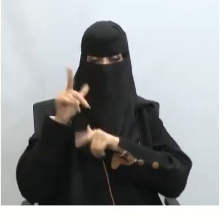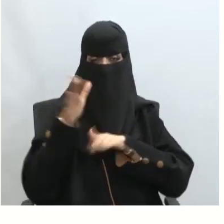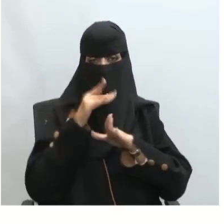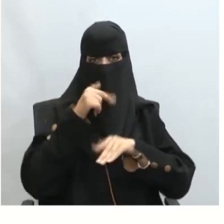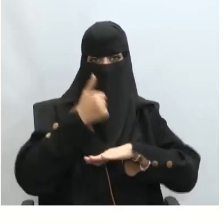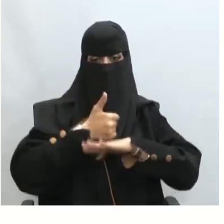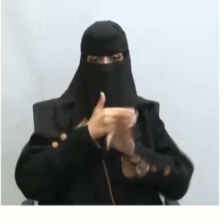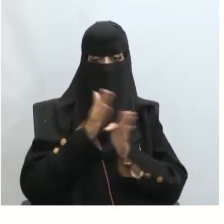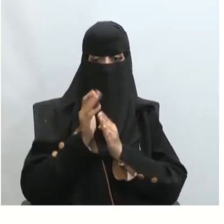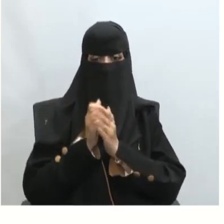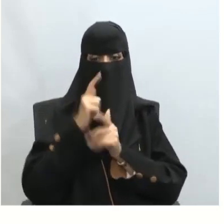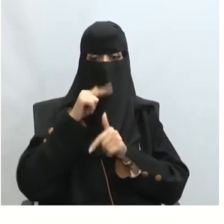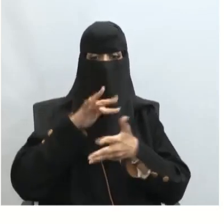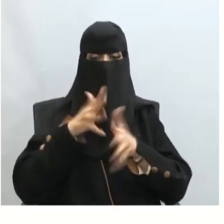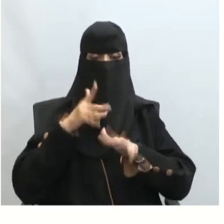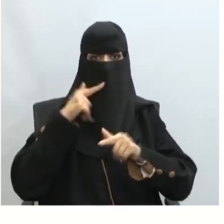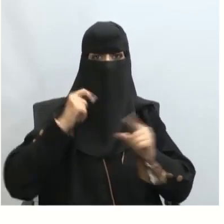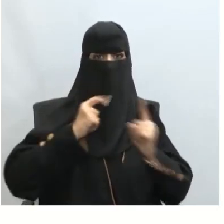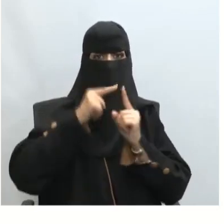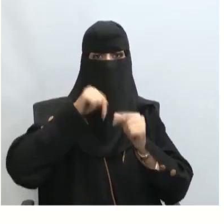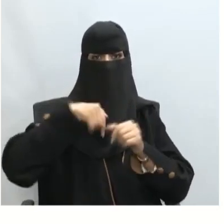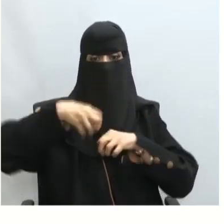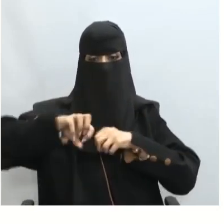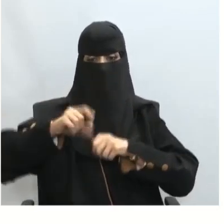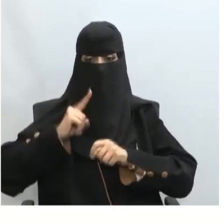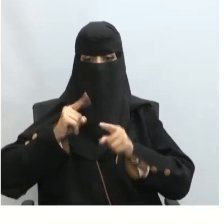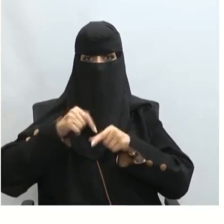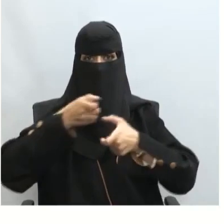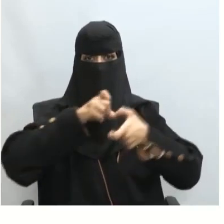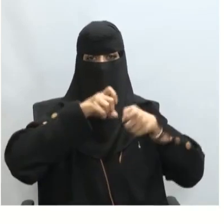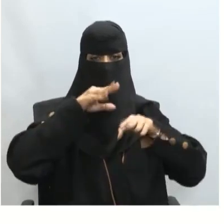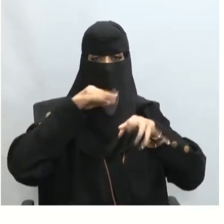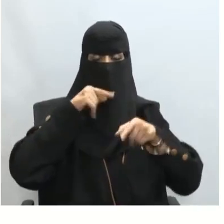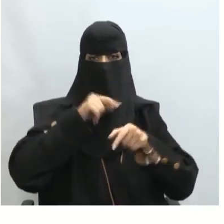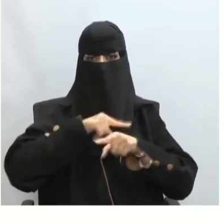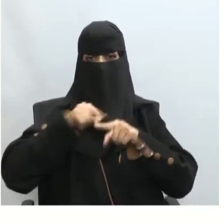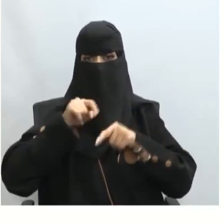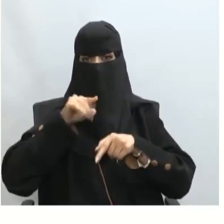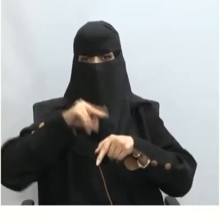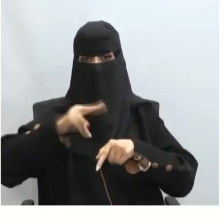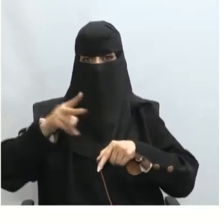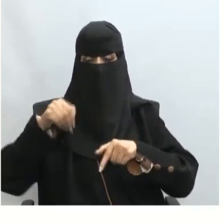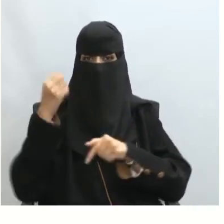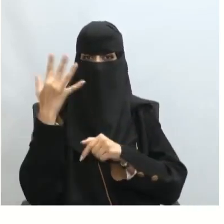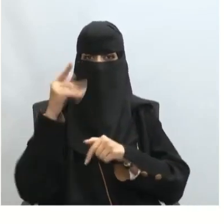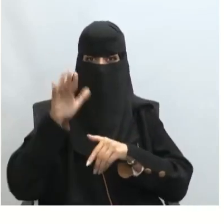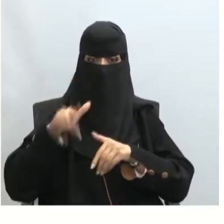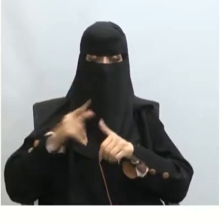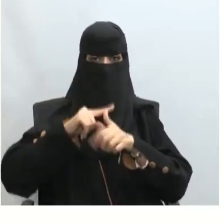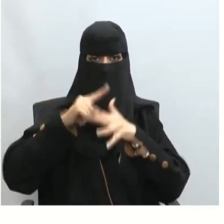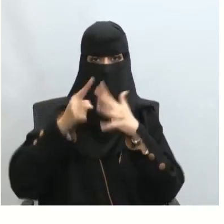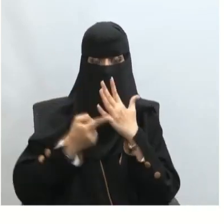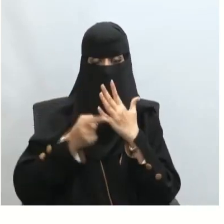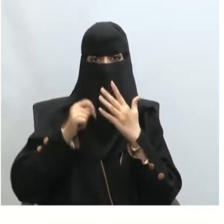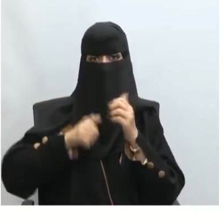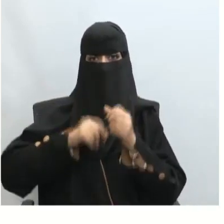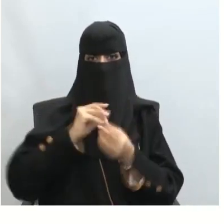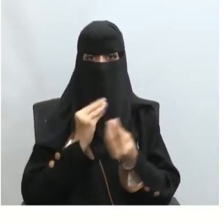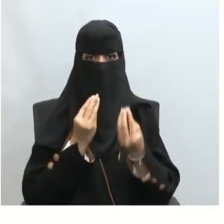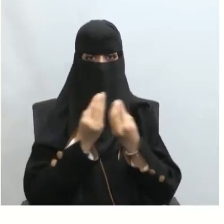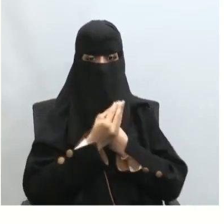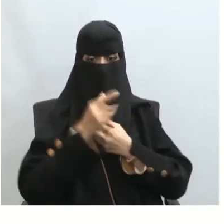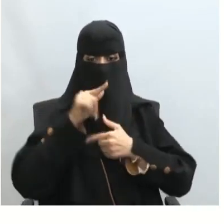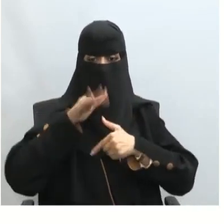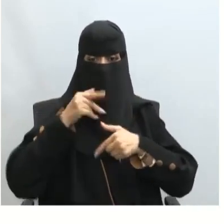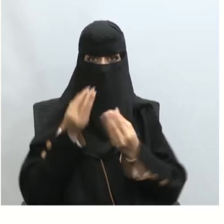الرئيسه بالنسبه للاهداف تصنيف تفاعلات المركبات العضويه الى احد الانواع الخمسه الاتيه الاستبدال